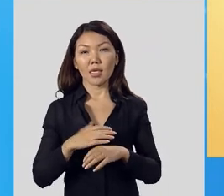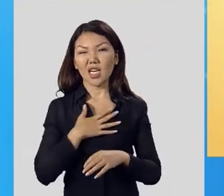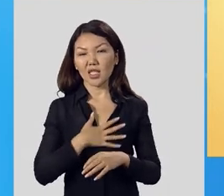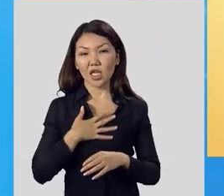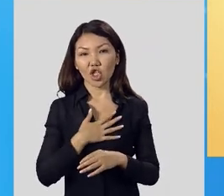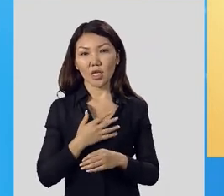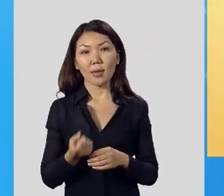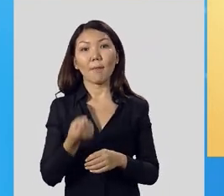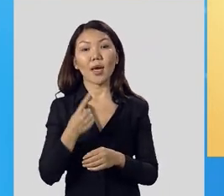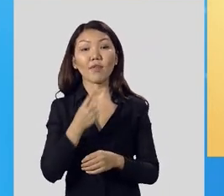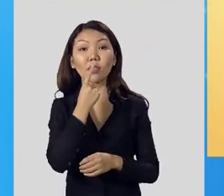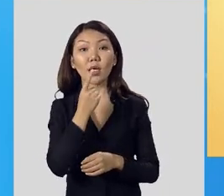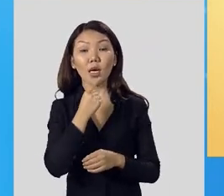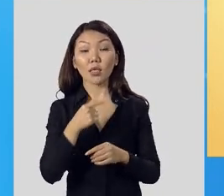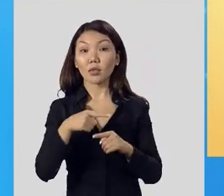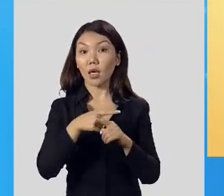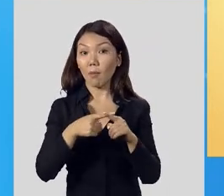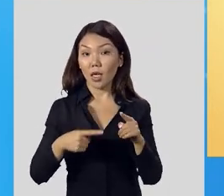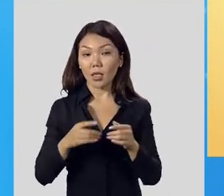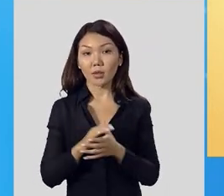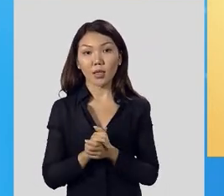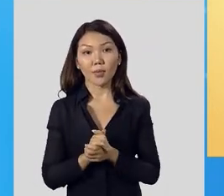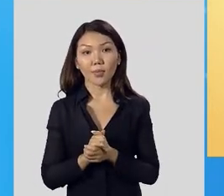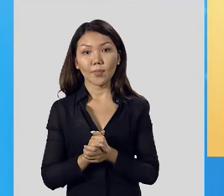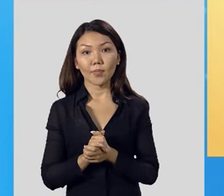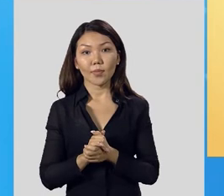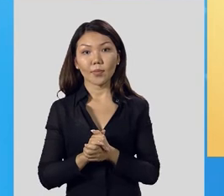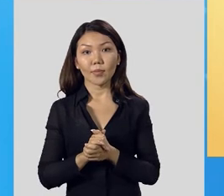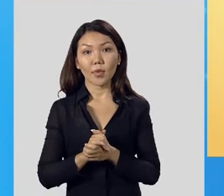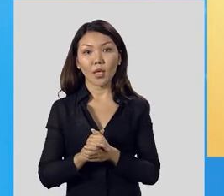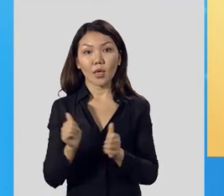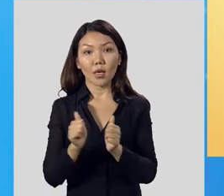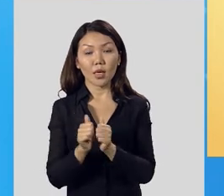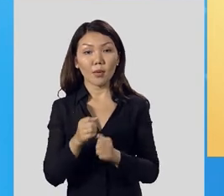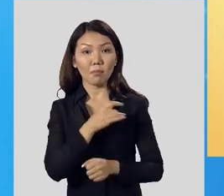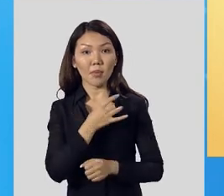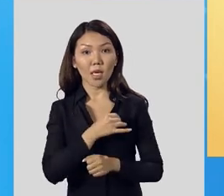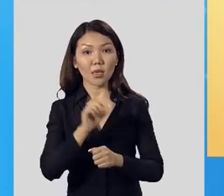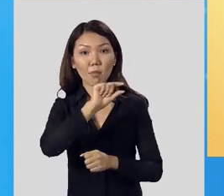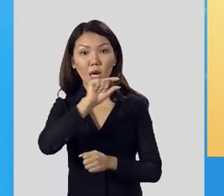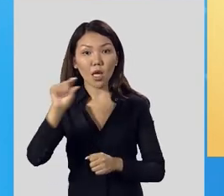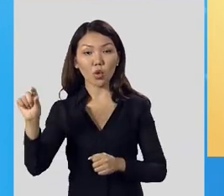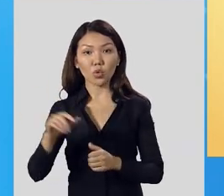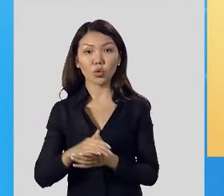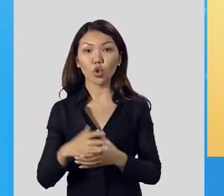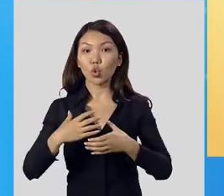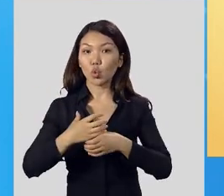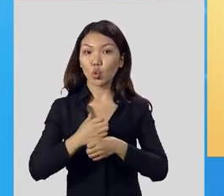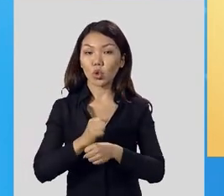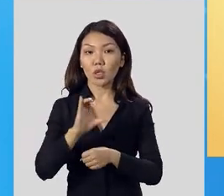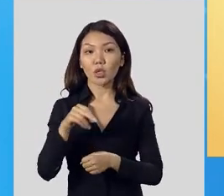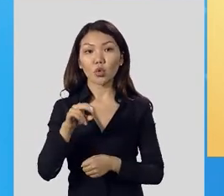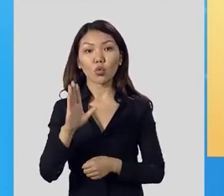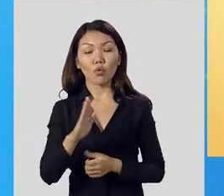полоса, окаймленная бледными полосами суженных сосудов. А